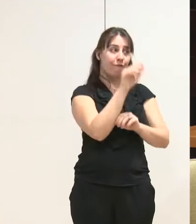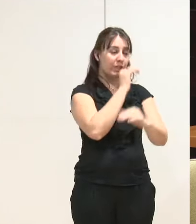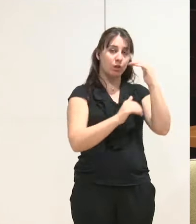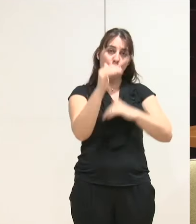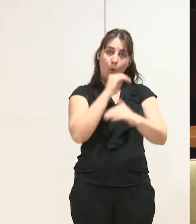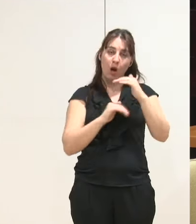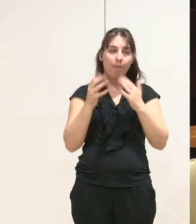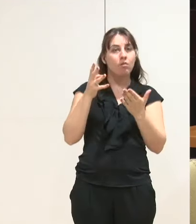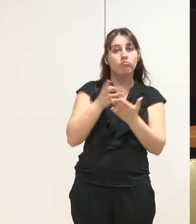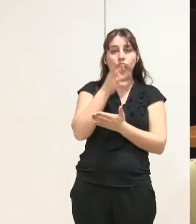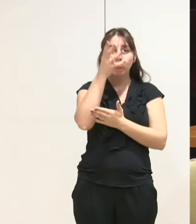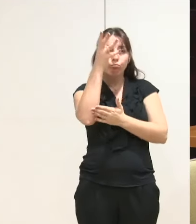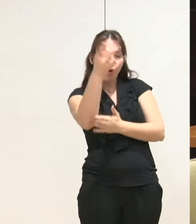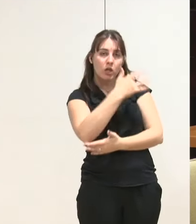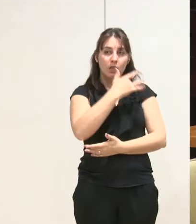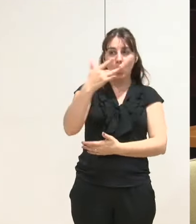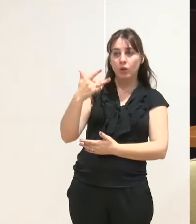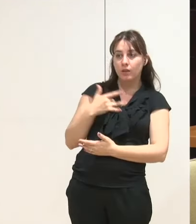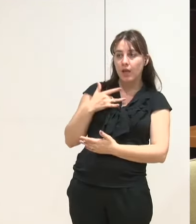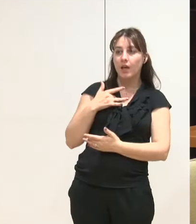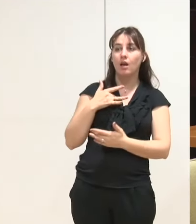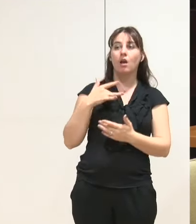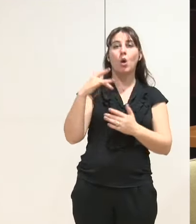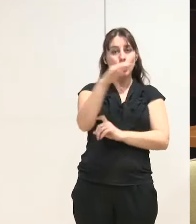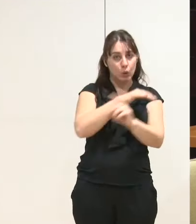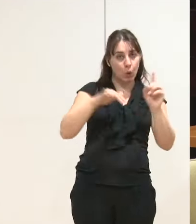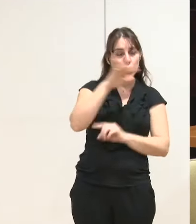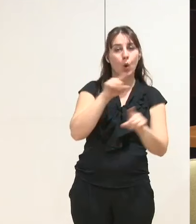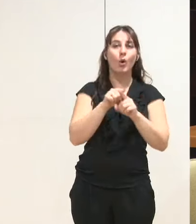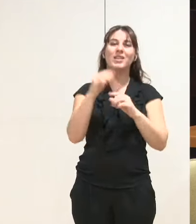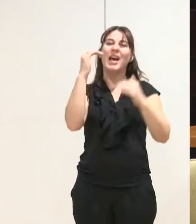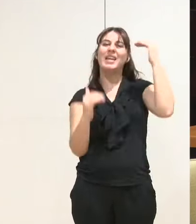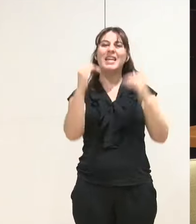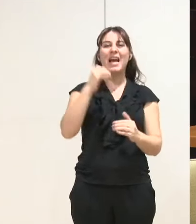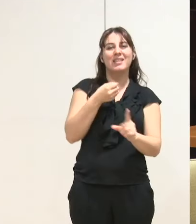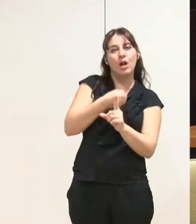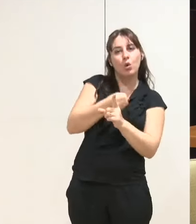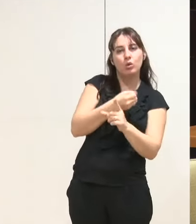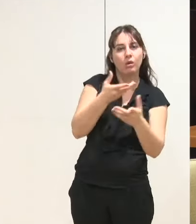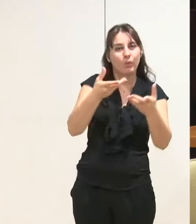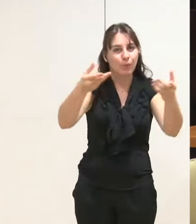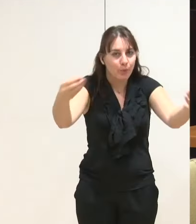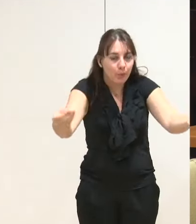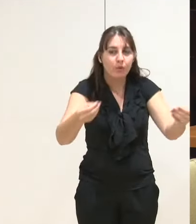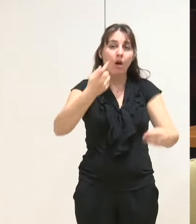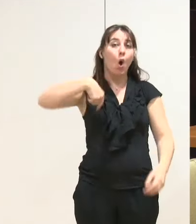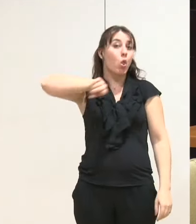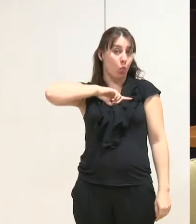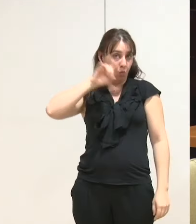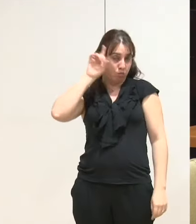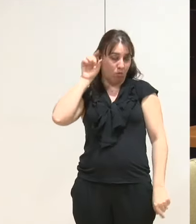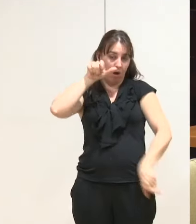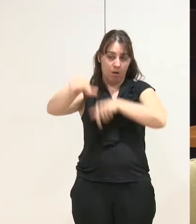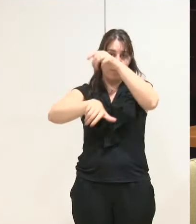des des projets de santé des projets sociaux et des projets de lutte contre les inégalités donc nous sommes allés je je dis nous parce qu'il y avait des